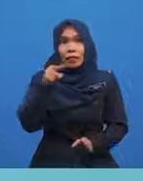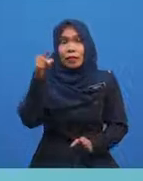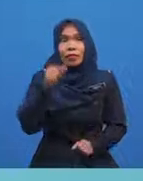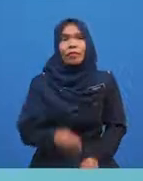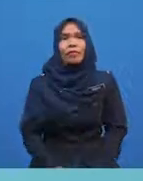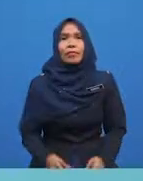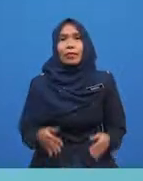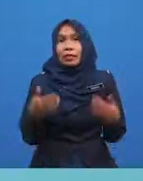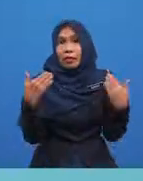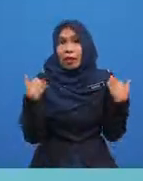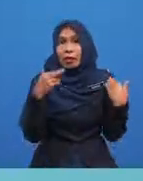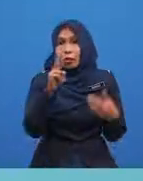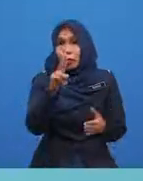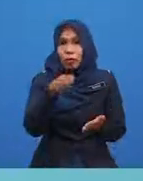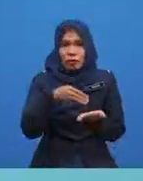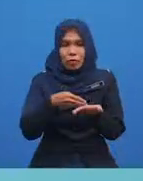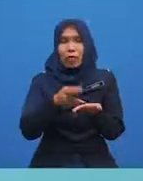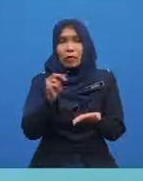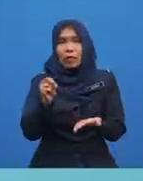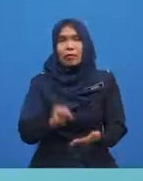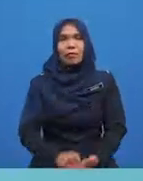ada dua bahagian.